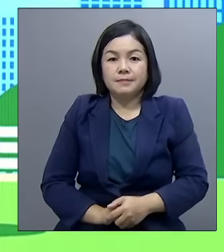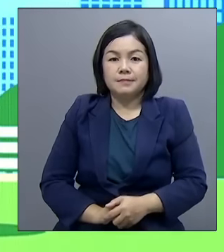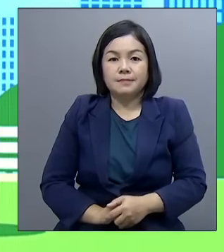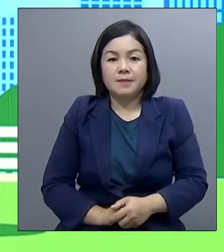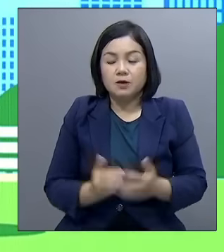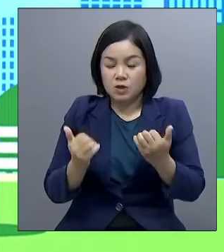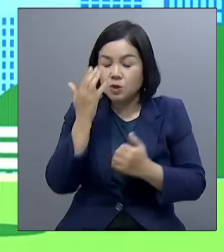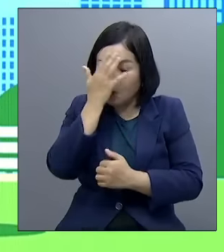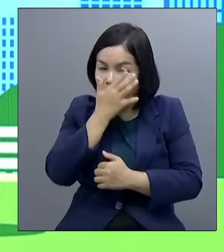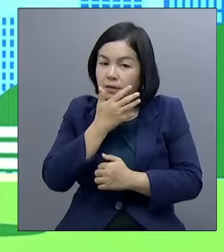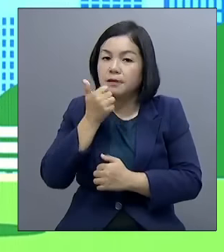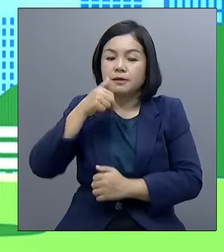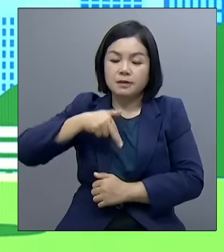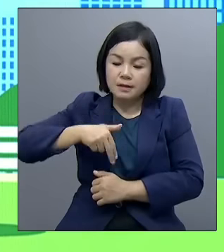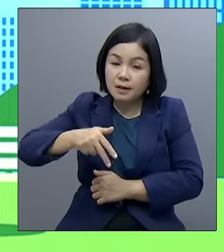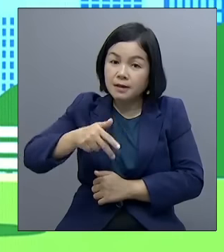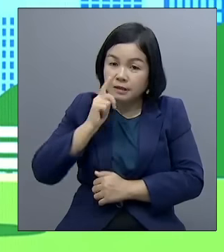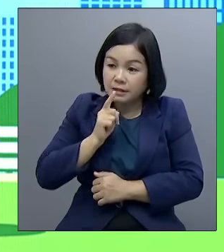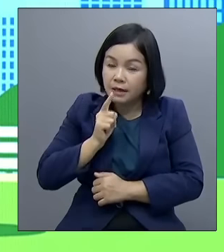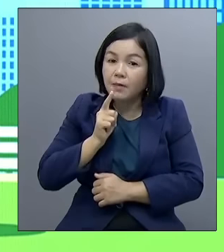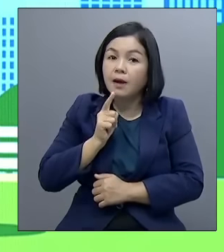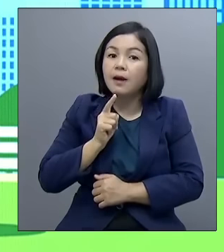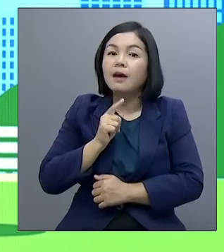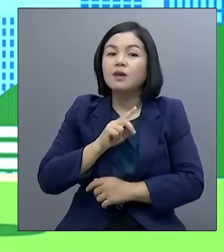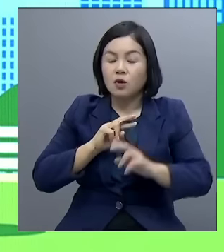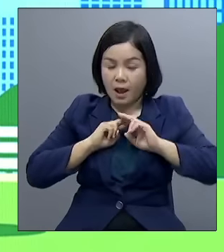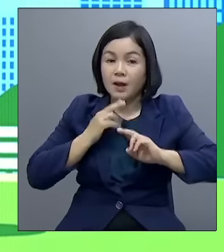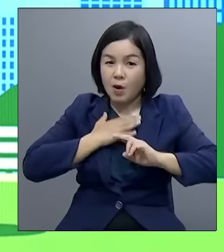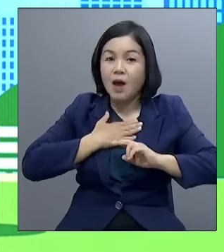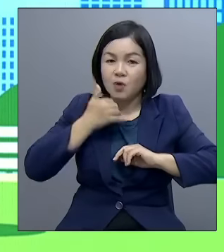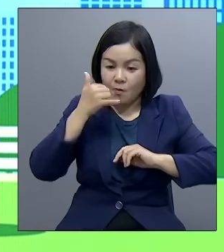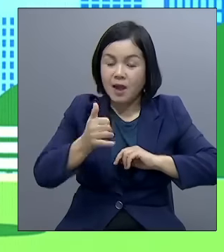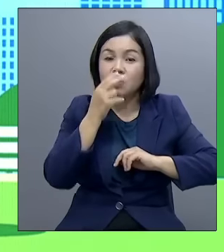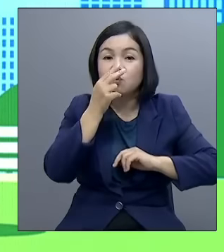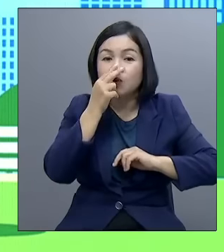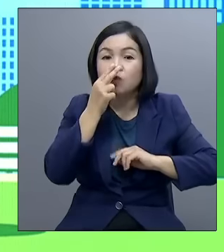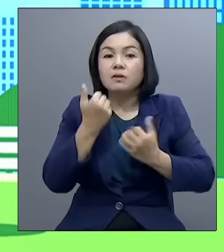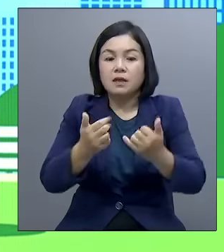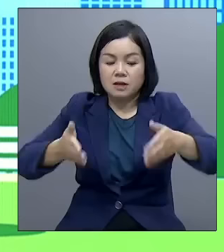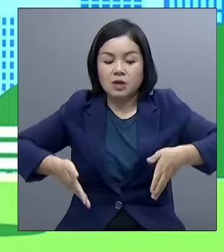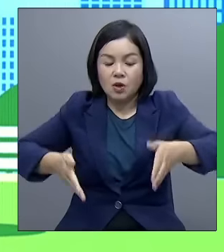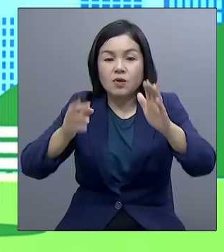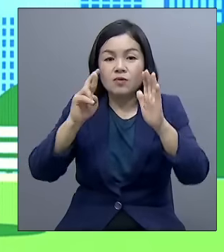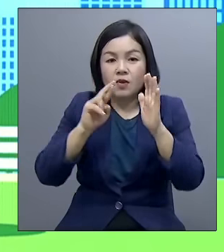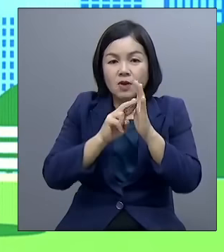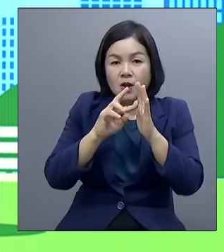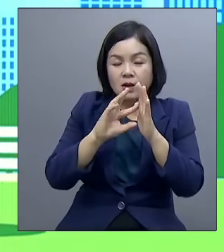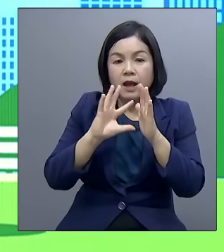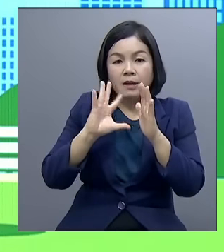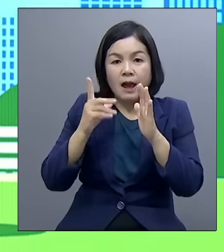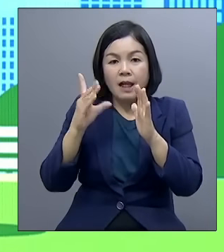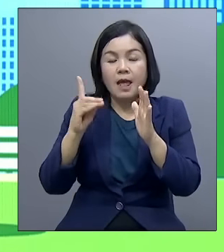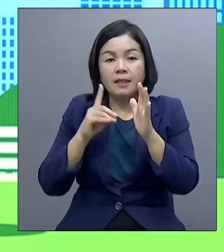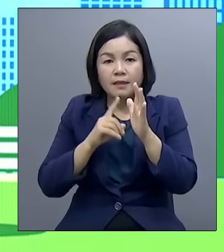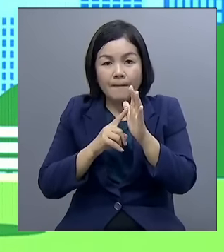สวยงามขึ้นเดินสะดวกได้จริงไหมต้องไปพิสูจน์ด้วยตัวเองนะคะซึ่งเดิมพื้นที่บริเวณถนนราชดำริเพลินจิตแล้วก็สีลมเป็น